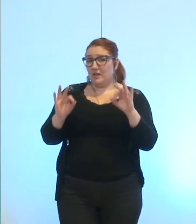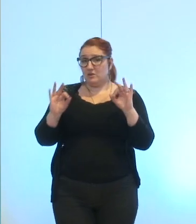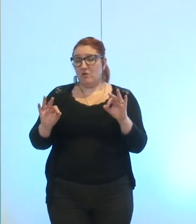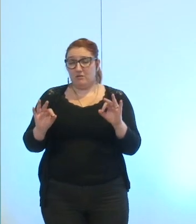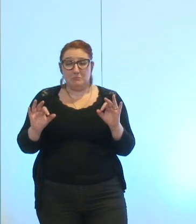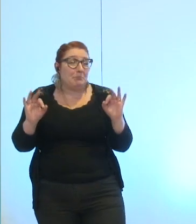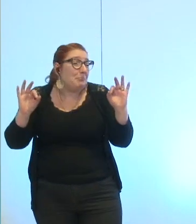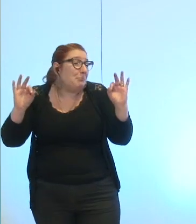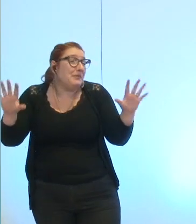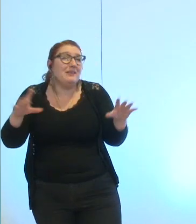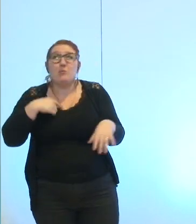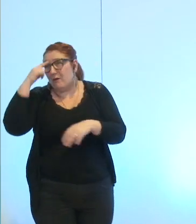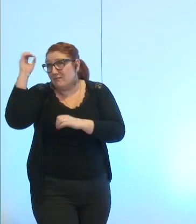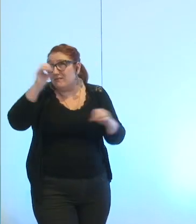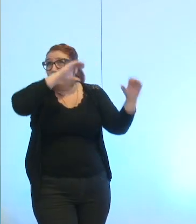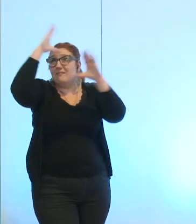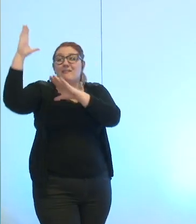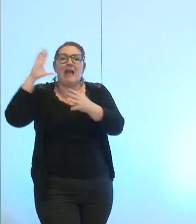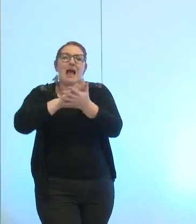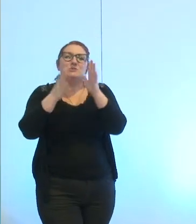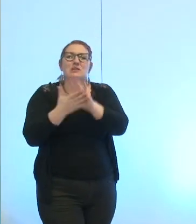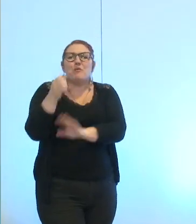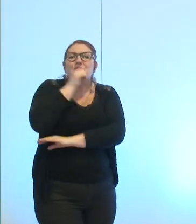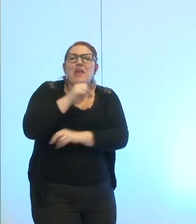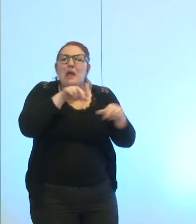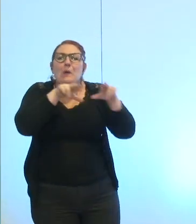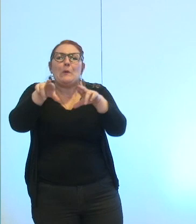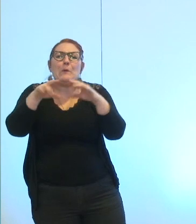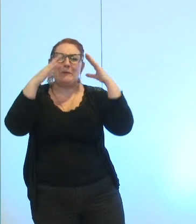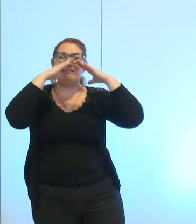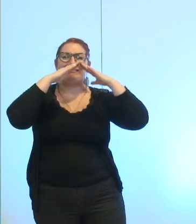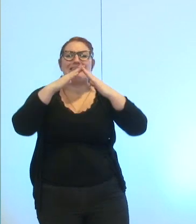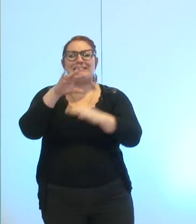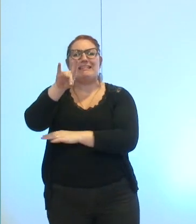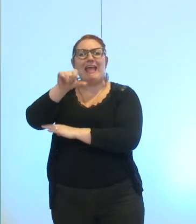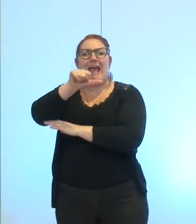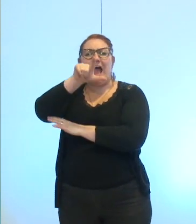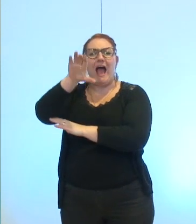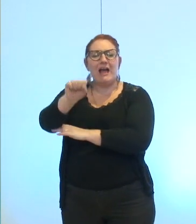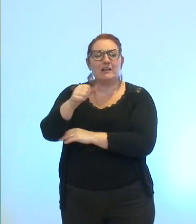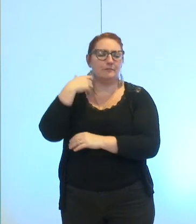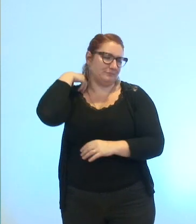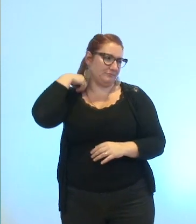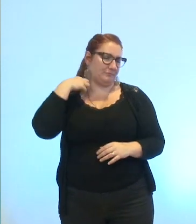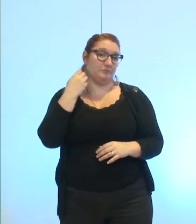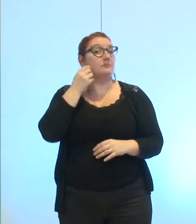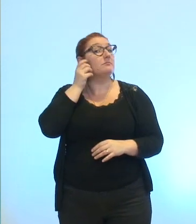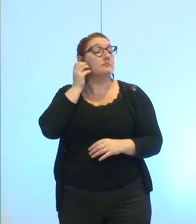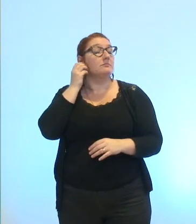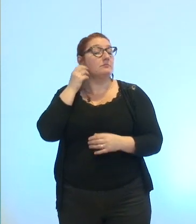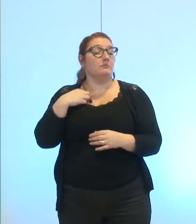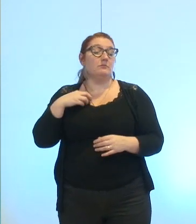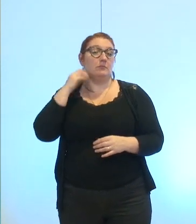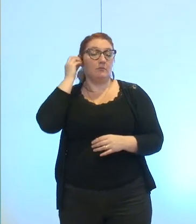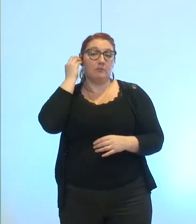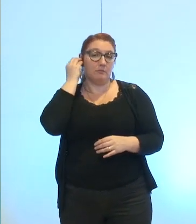pense je p là à l'association des vieilles rudéal avec qui nous avons nous travaillons et qui ont fait effectivement des